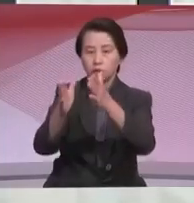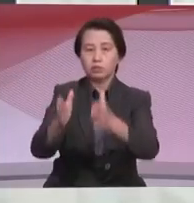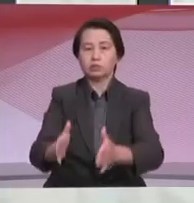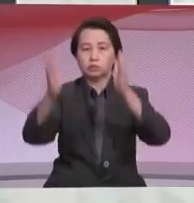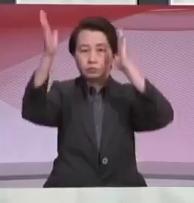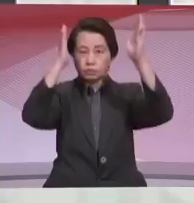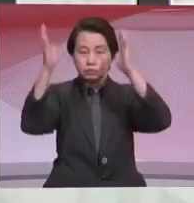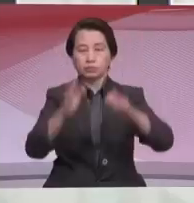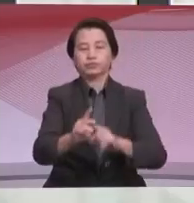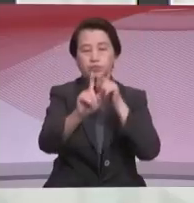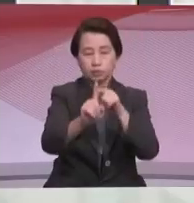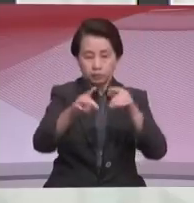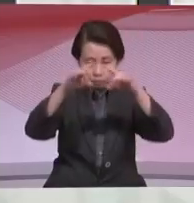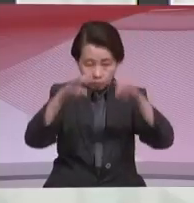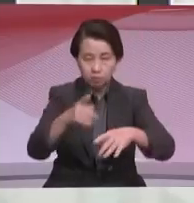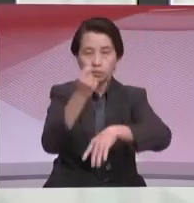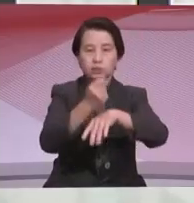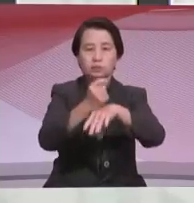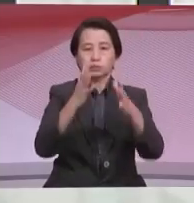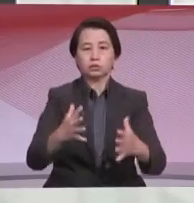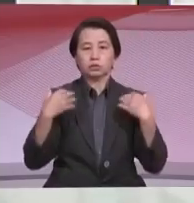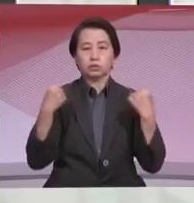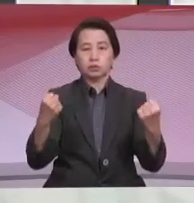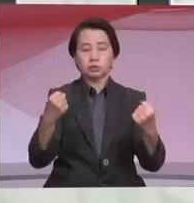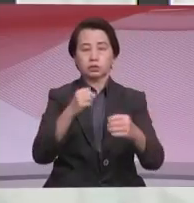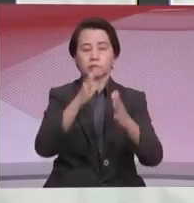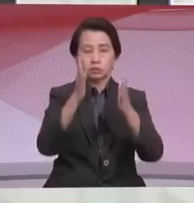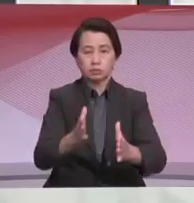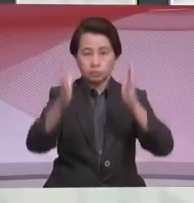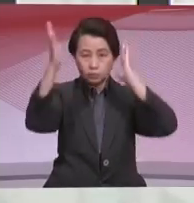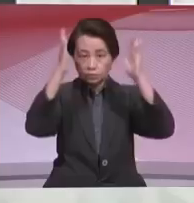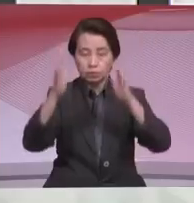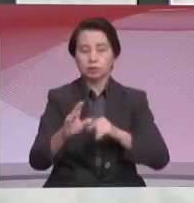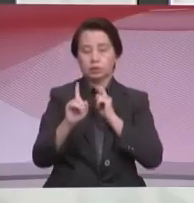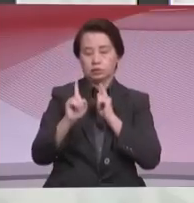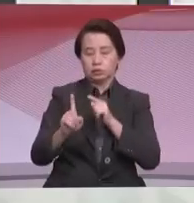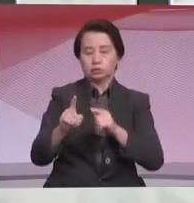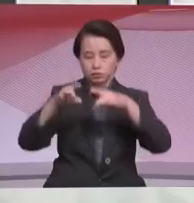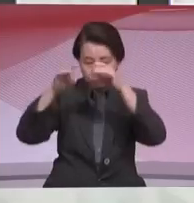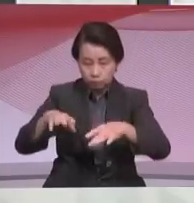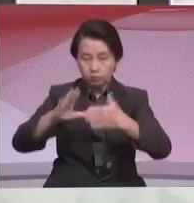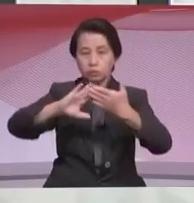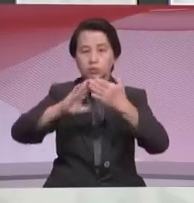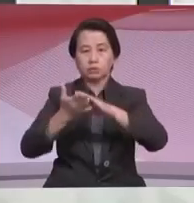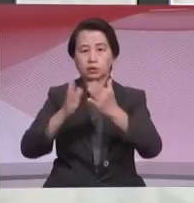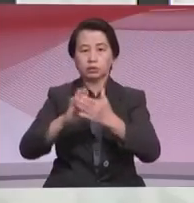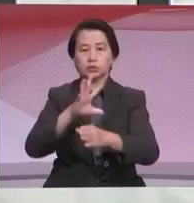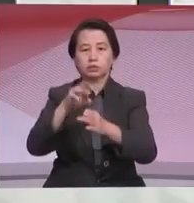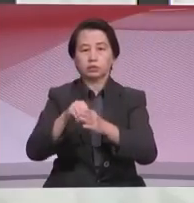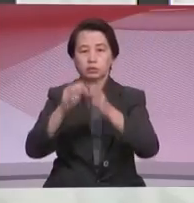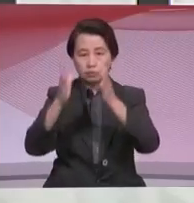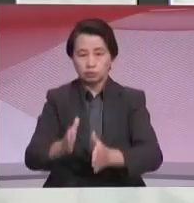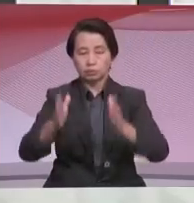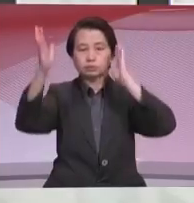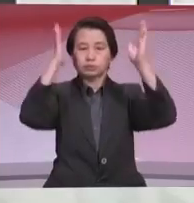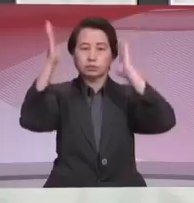negara. 1 kes saringan petugas kesihatan yang melibatkan warga negara. Dan 1 kes saringan komuniti yang melibatkan